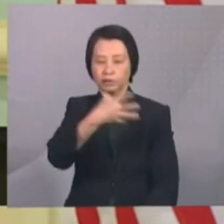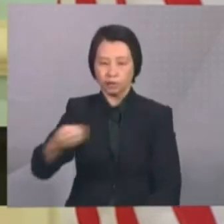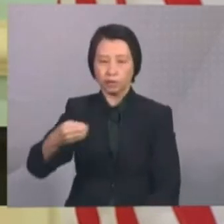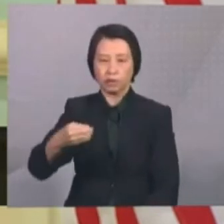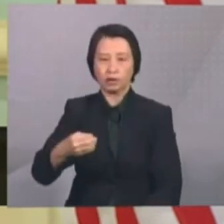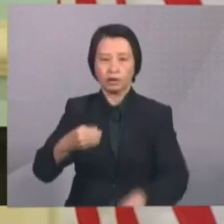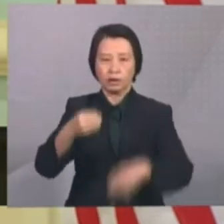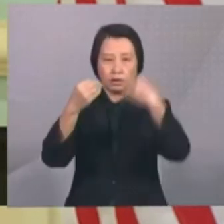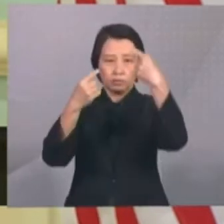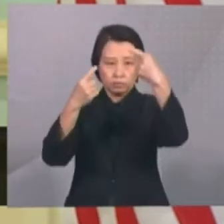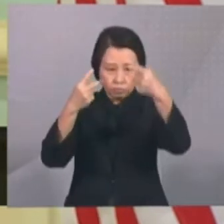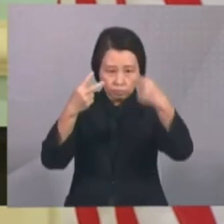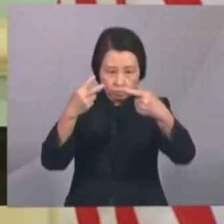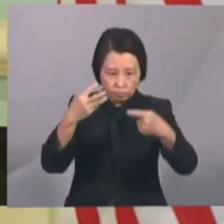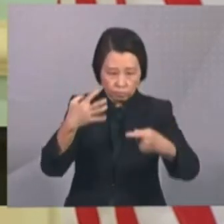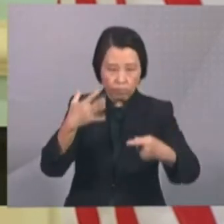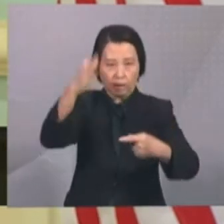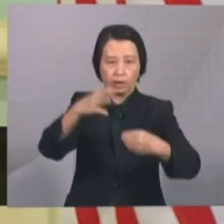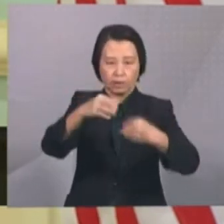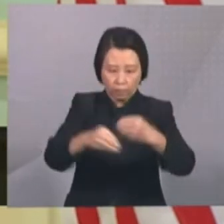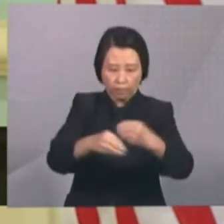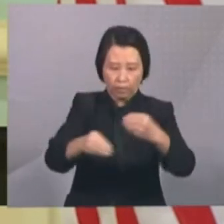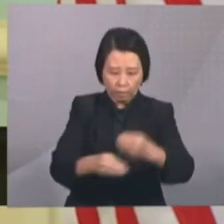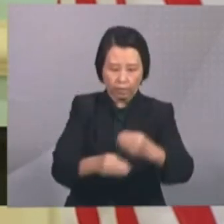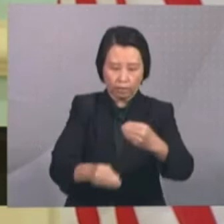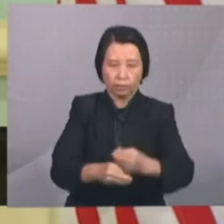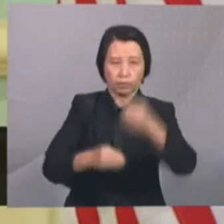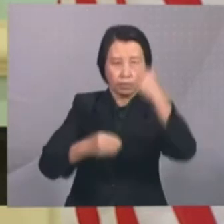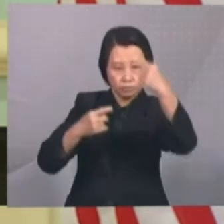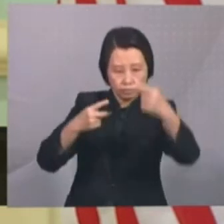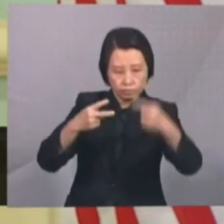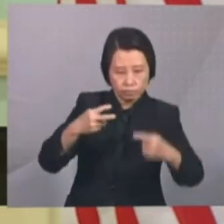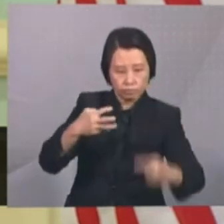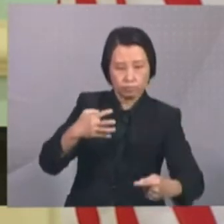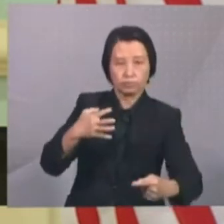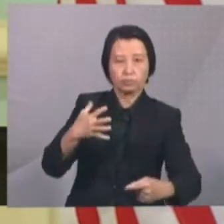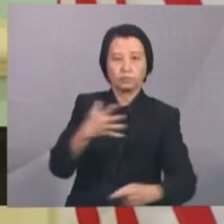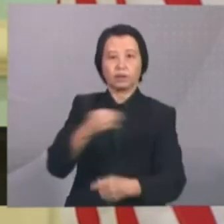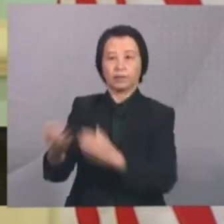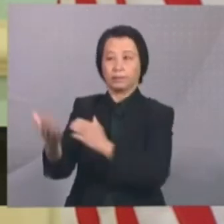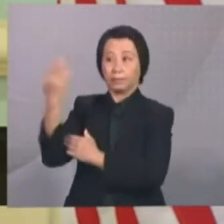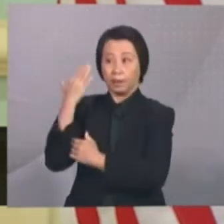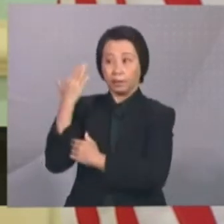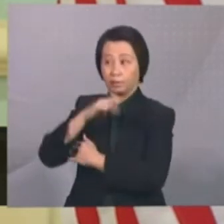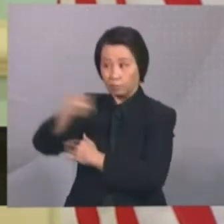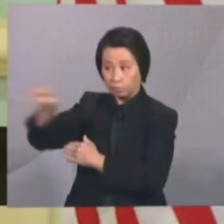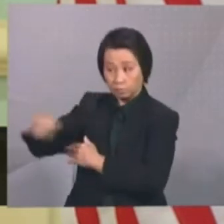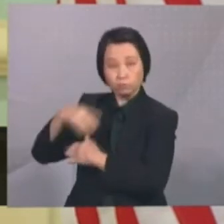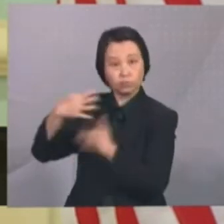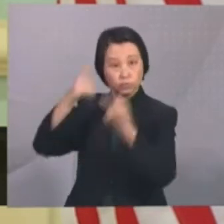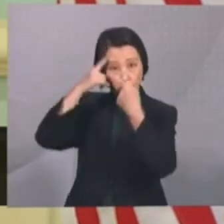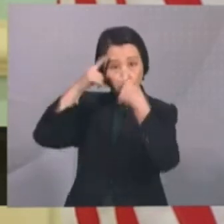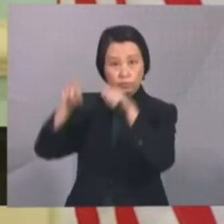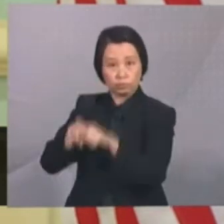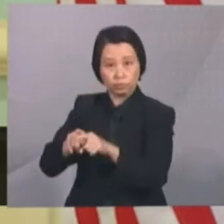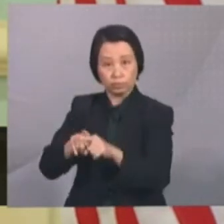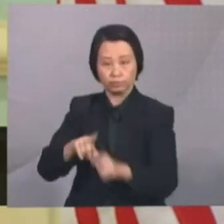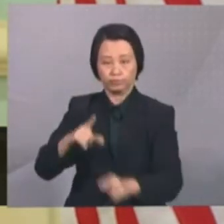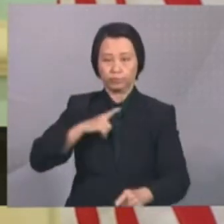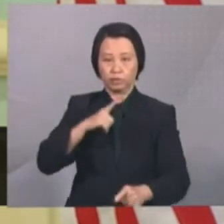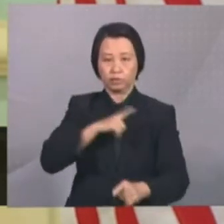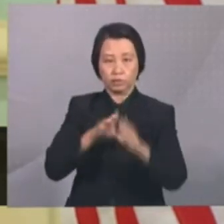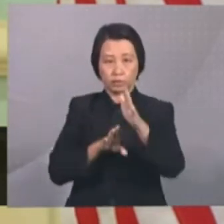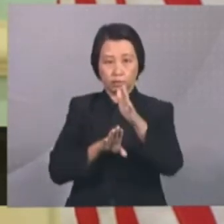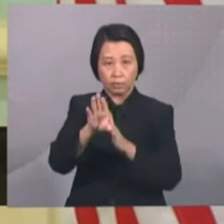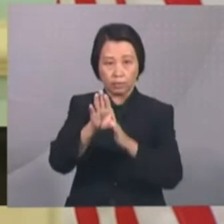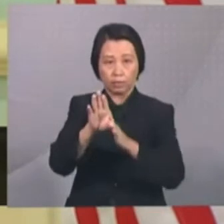jumlah ini akan ditambah dari mag fase dan pagi tadi kita telah pun bertujuh supaya lembaga pembangunan